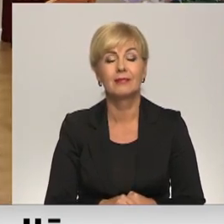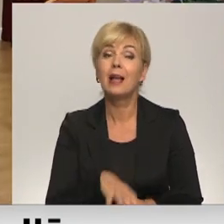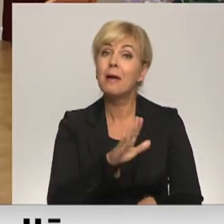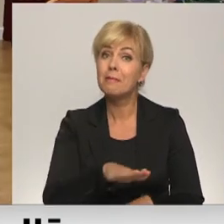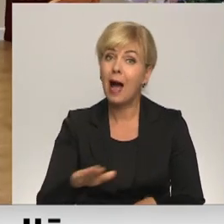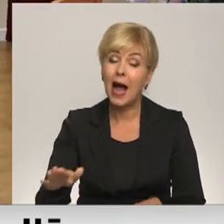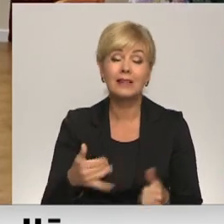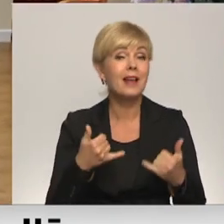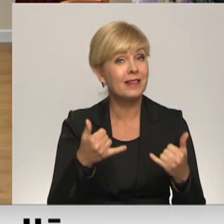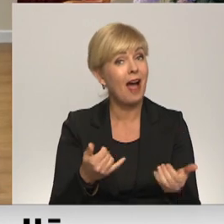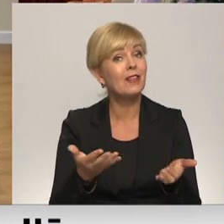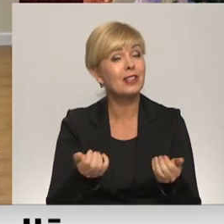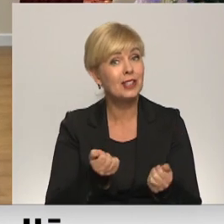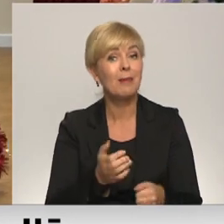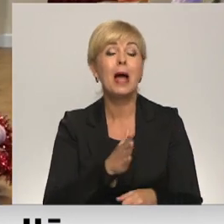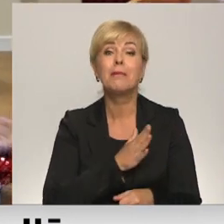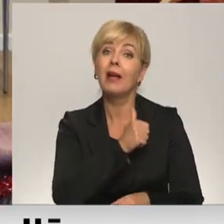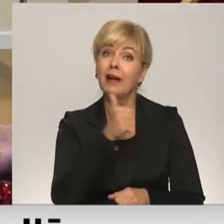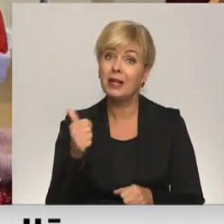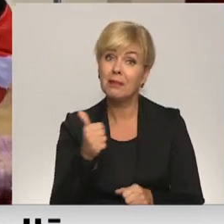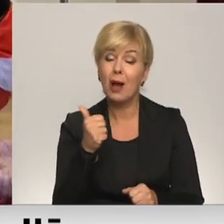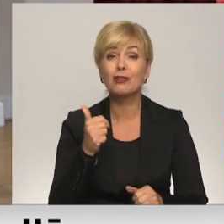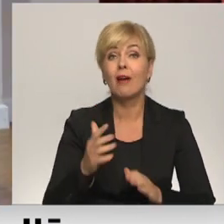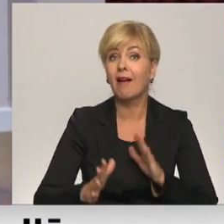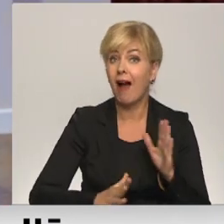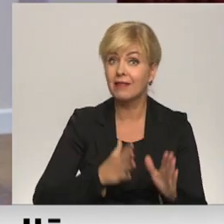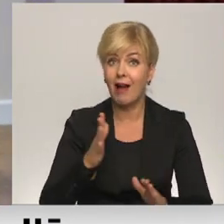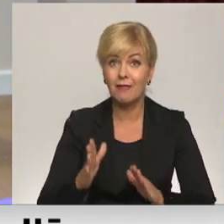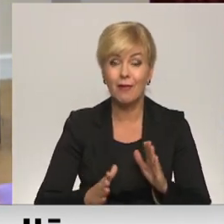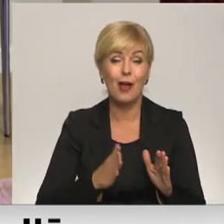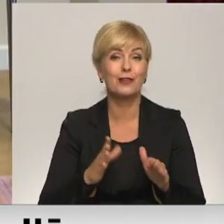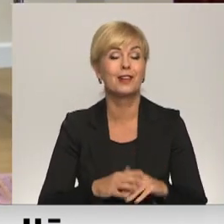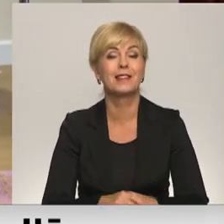Bērni dāvanu saņemšanai bija īpaši gatavojušies.